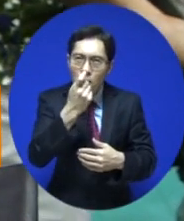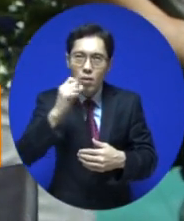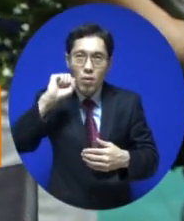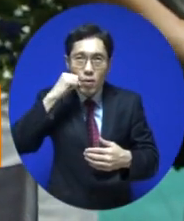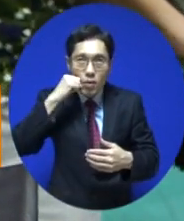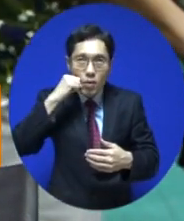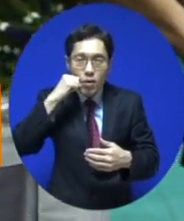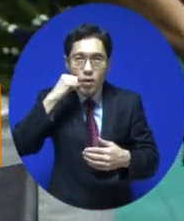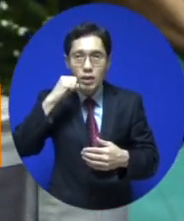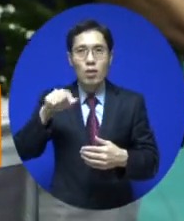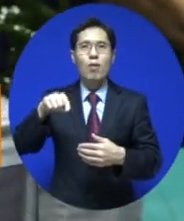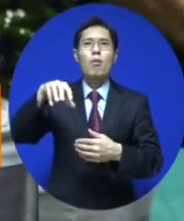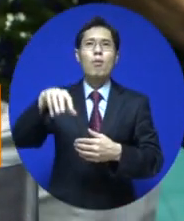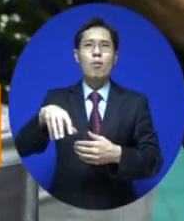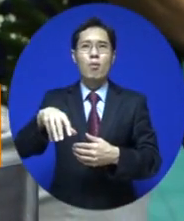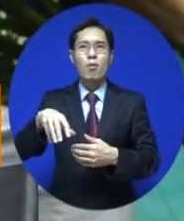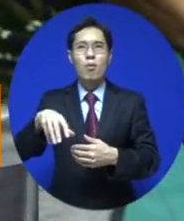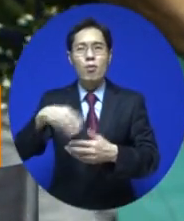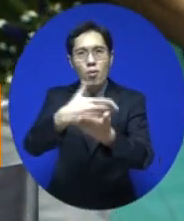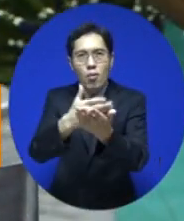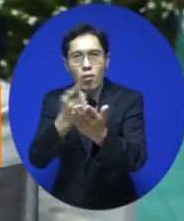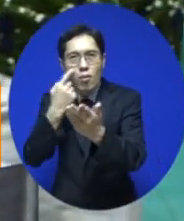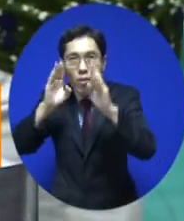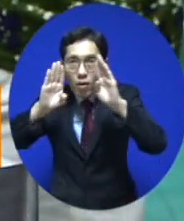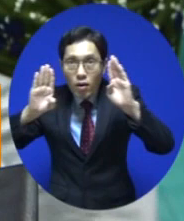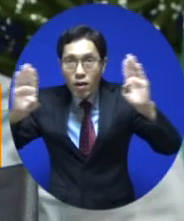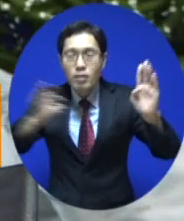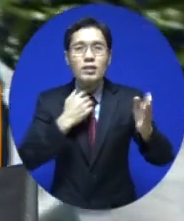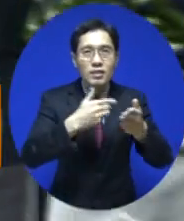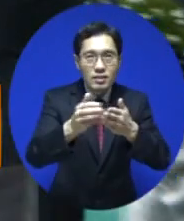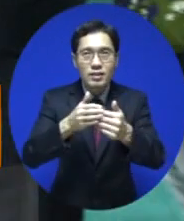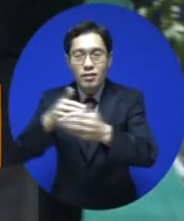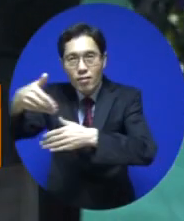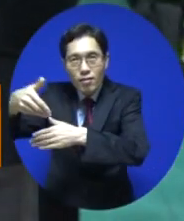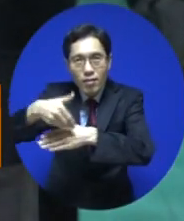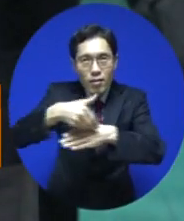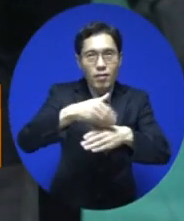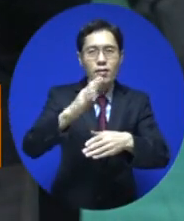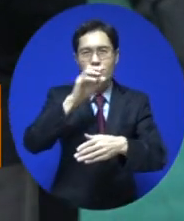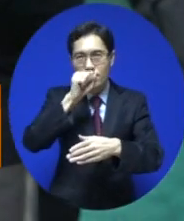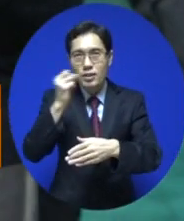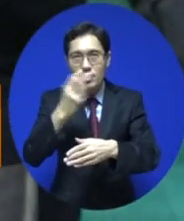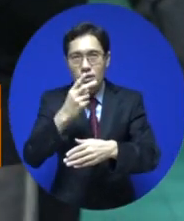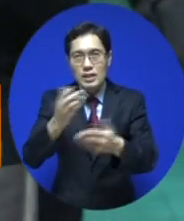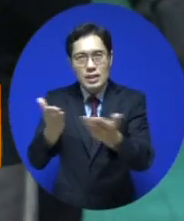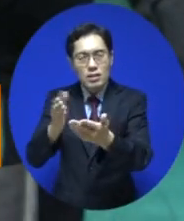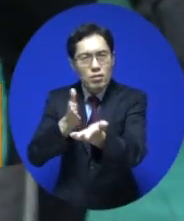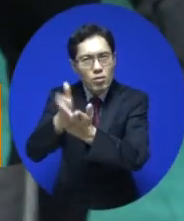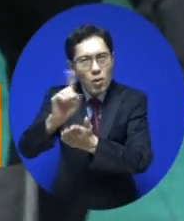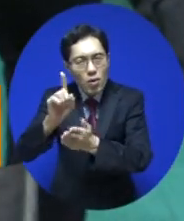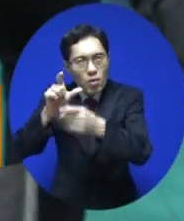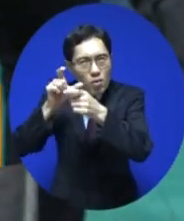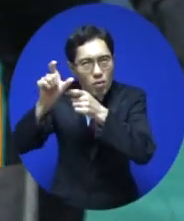것들을 한 곳에서 다양하게 체험할 수 있어서 좋았고 진로에 대한